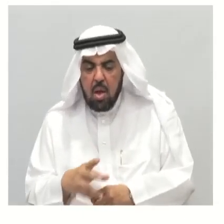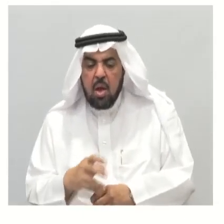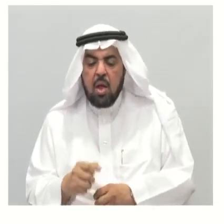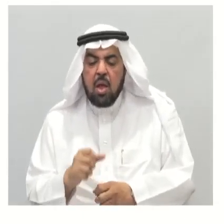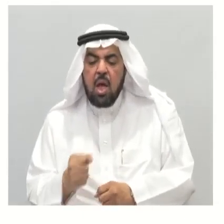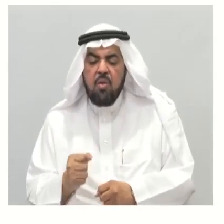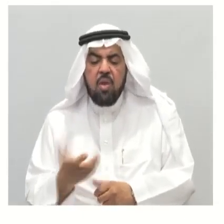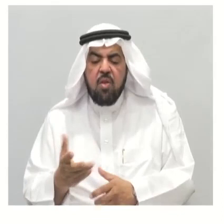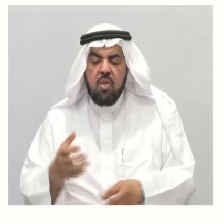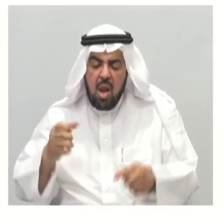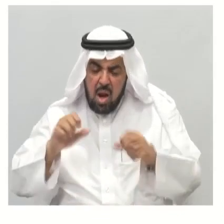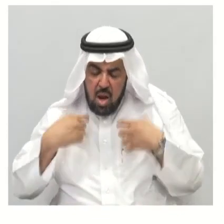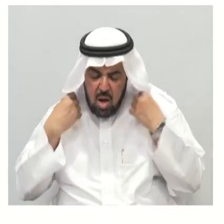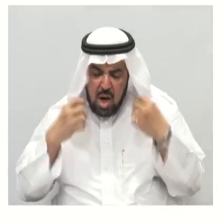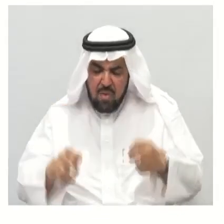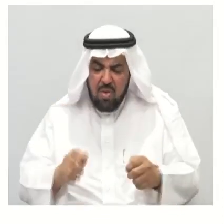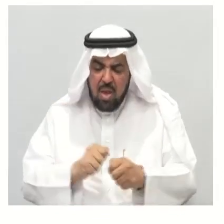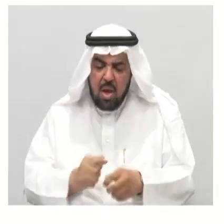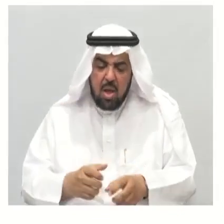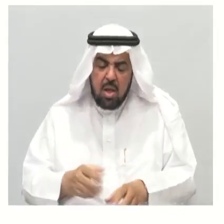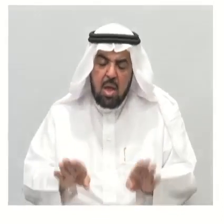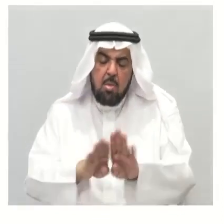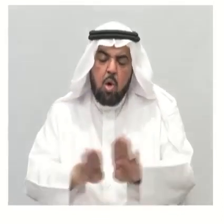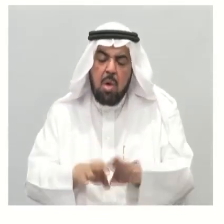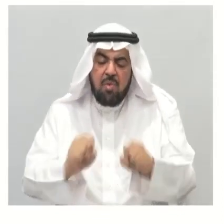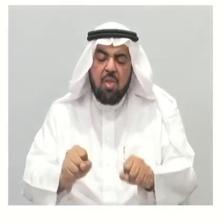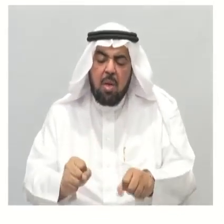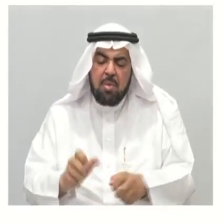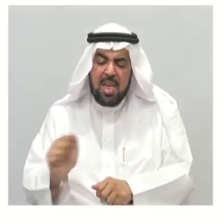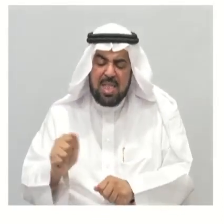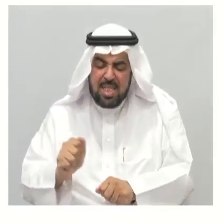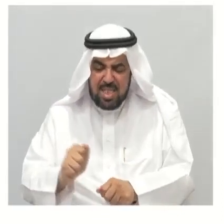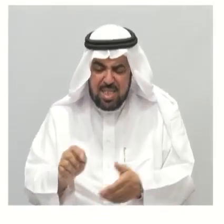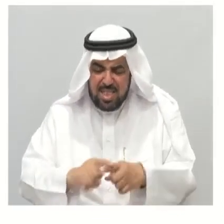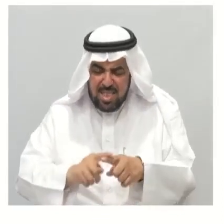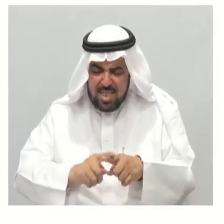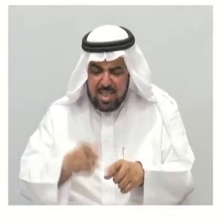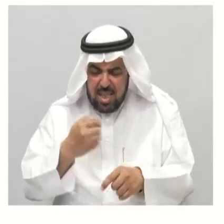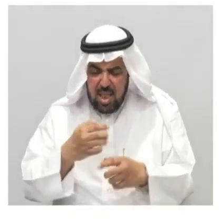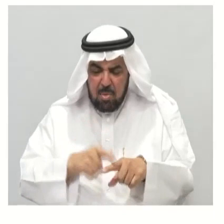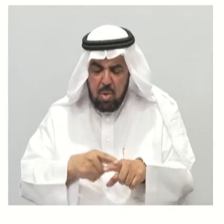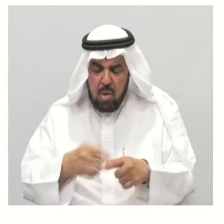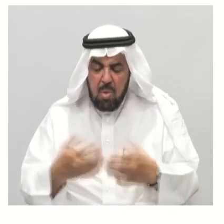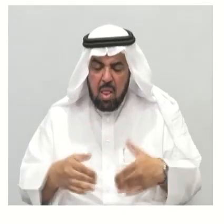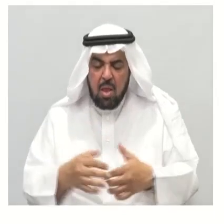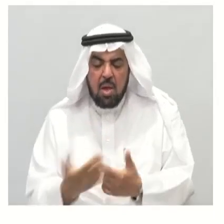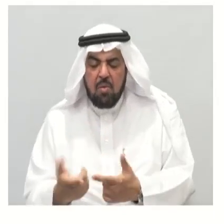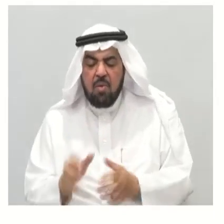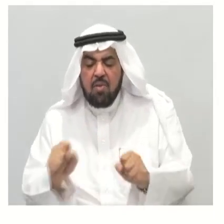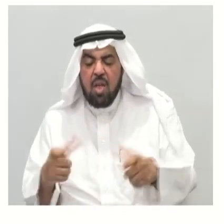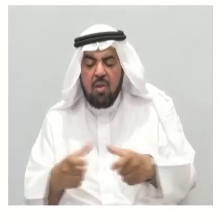أقوم بتفادي الصدأ لمثل هذه البوابة؟ ماذا سأفعل حتى لا يحدث صدأ أساساً في المواد